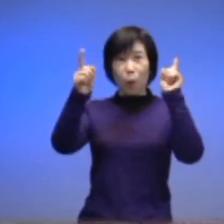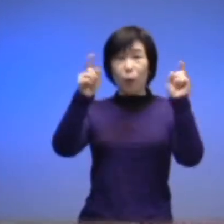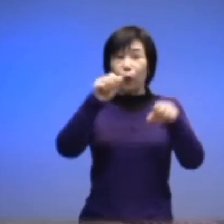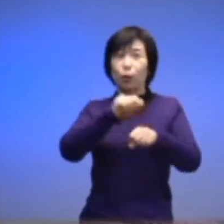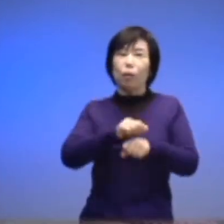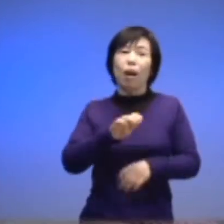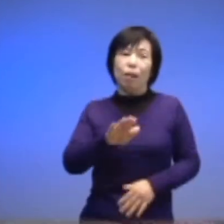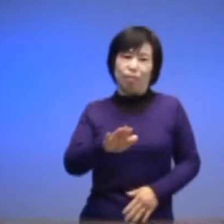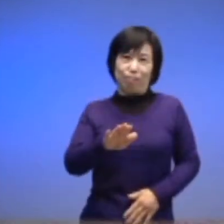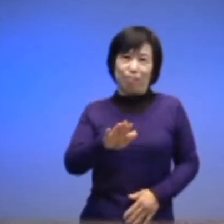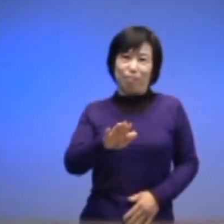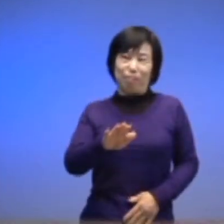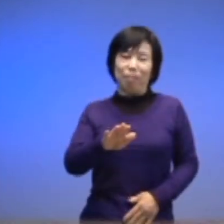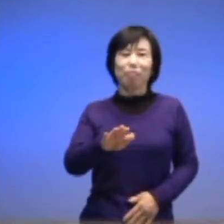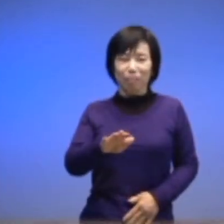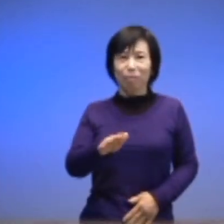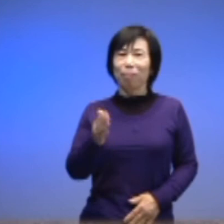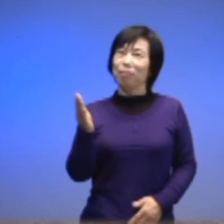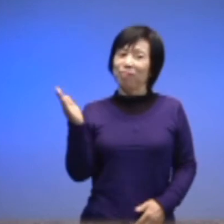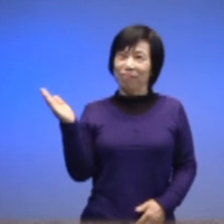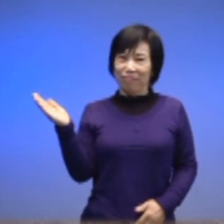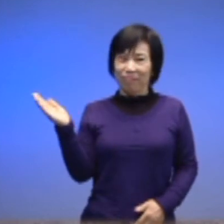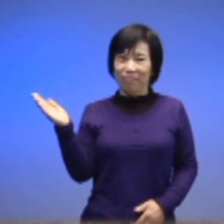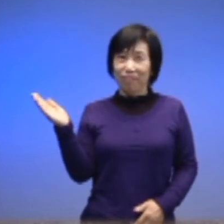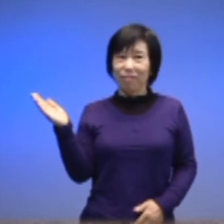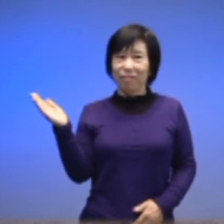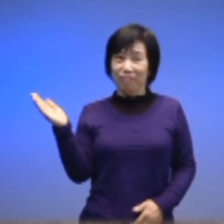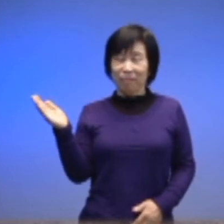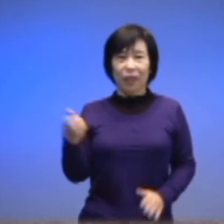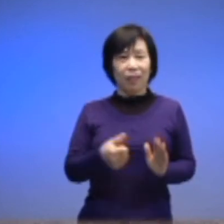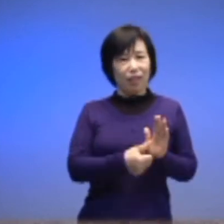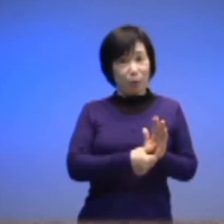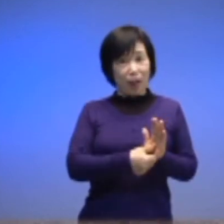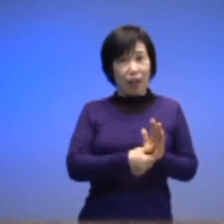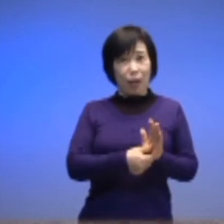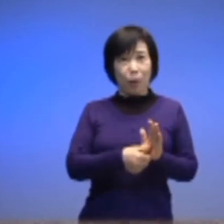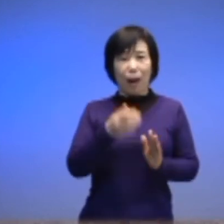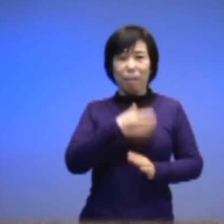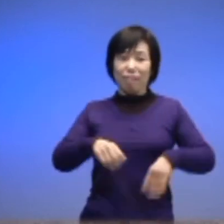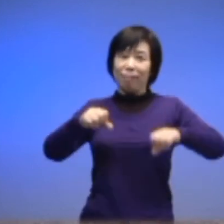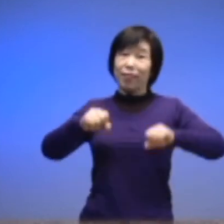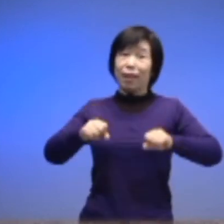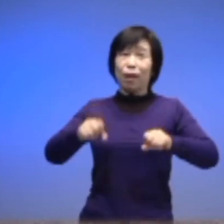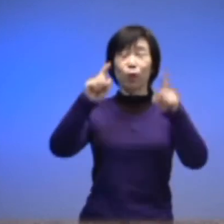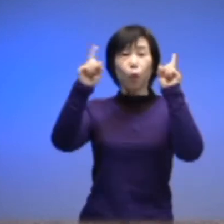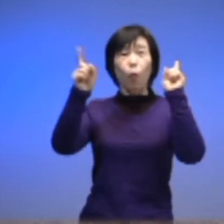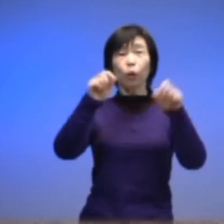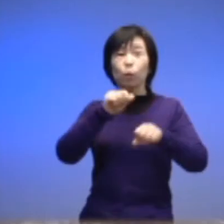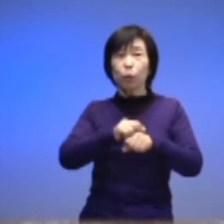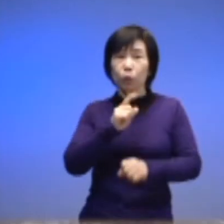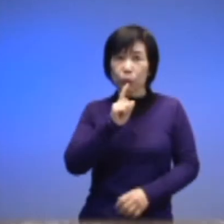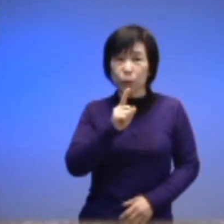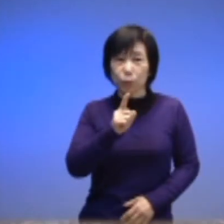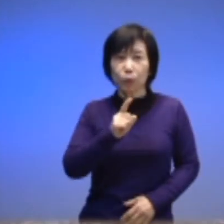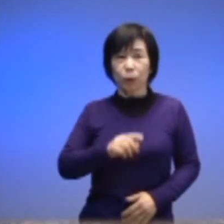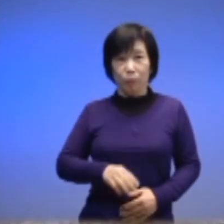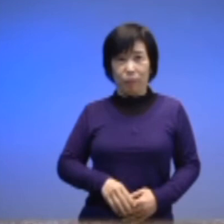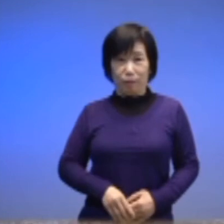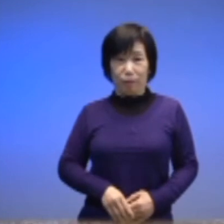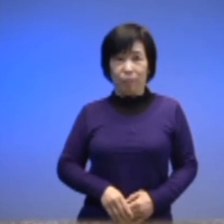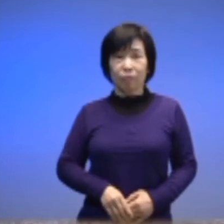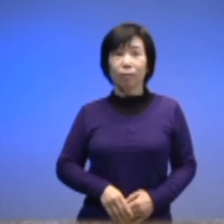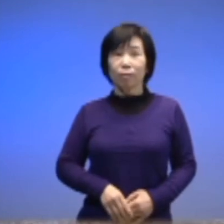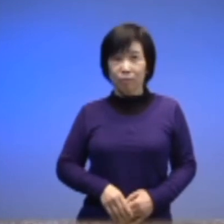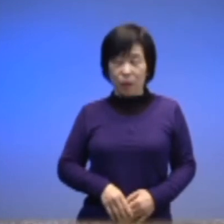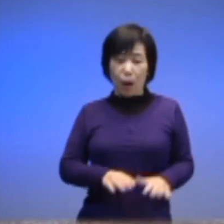です。それがこちら、その名も健康遊具。これは